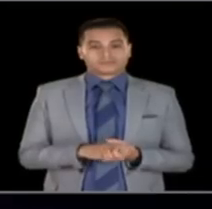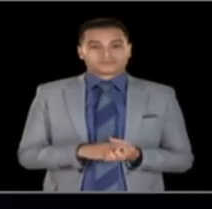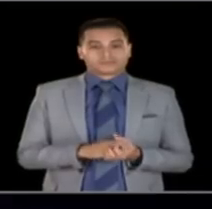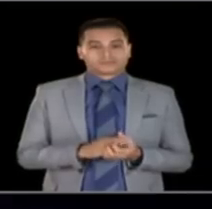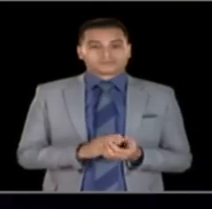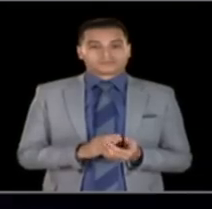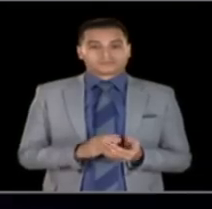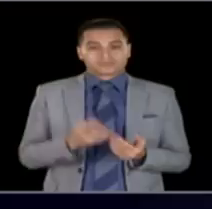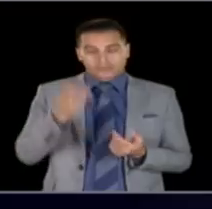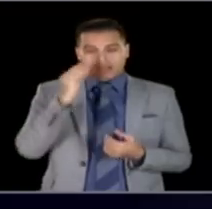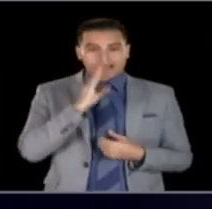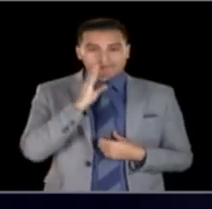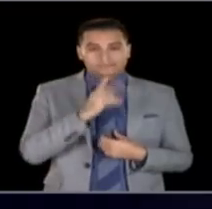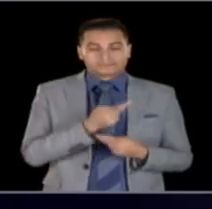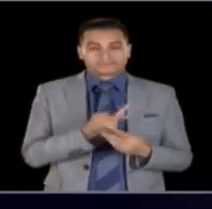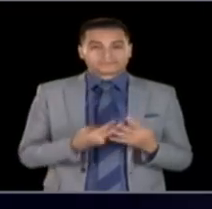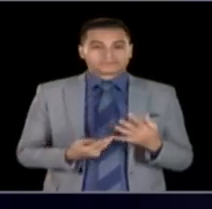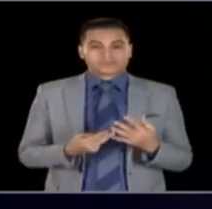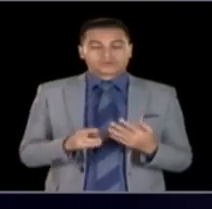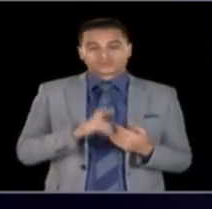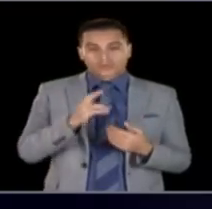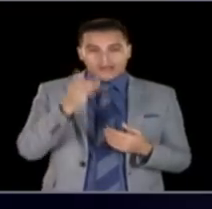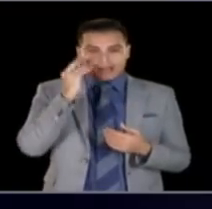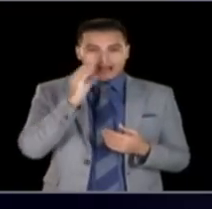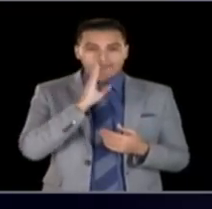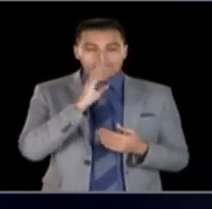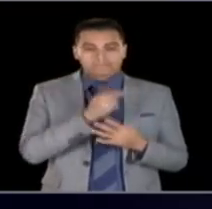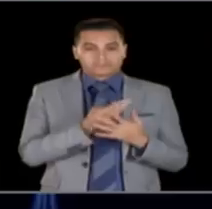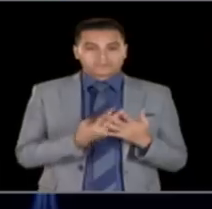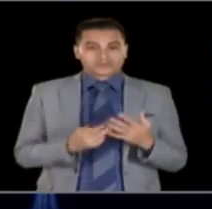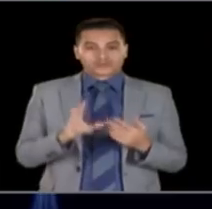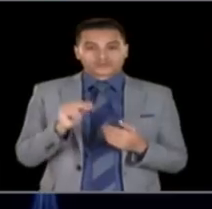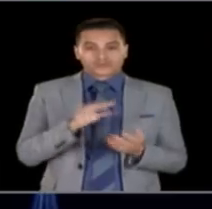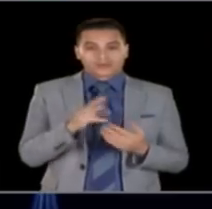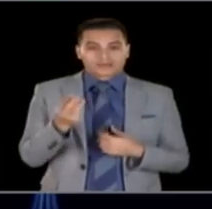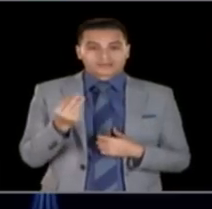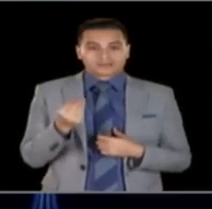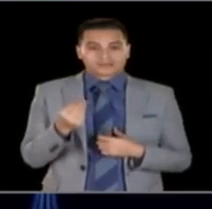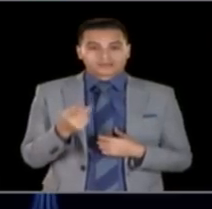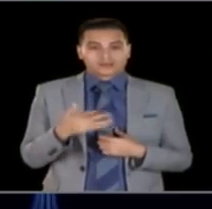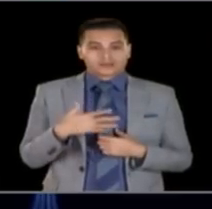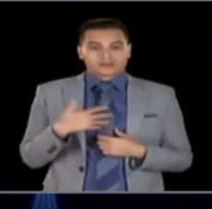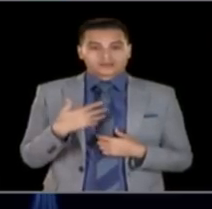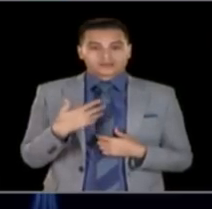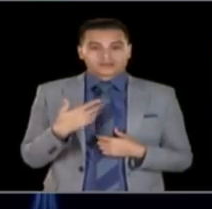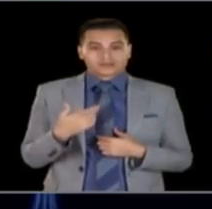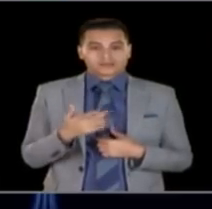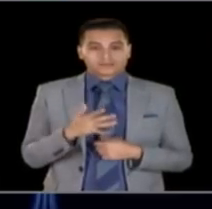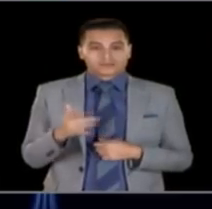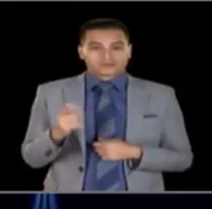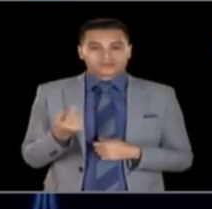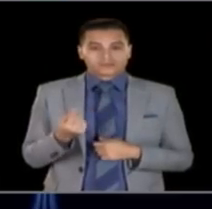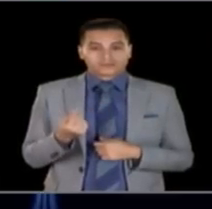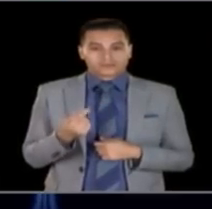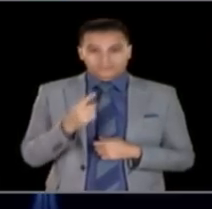في ايه؟ علم. علم. سؤال في العلم 20 نقطة ولا 30 نقطة؟ هو احنا 115؟